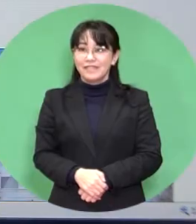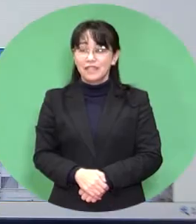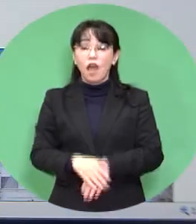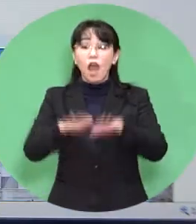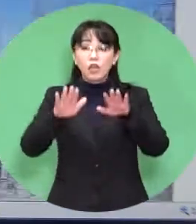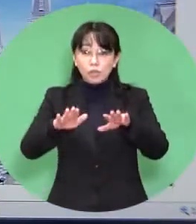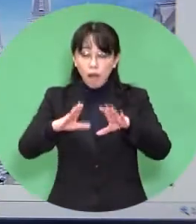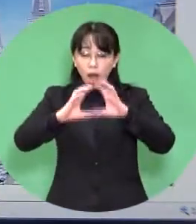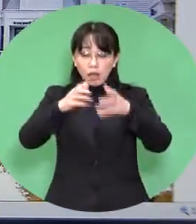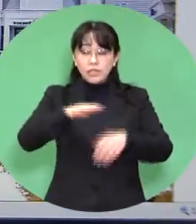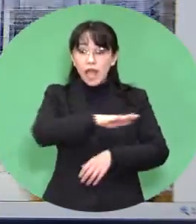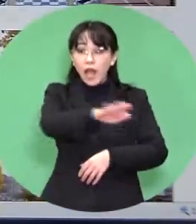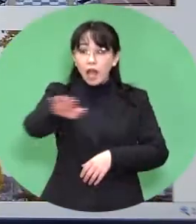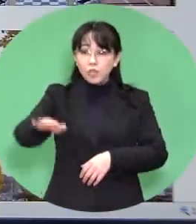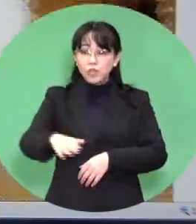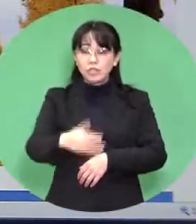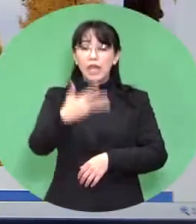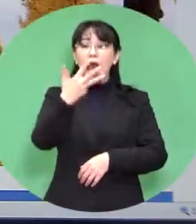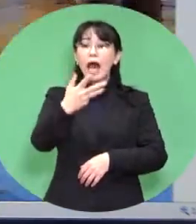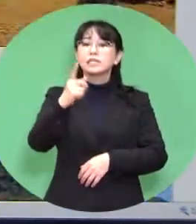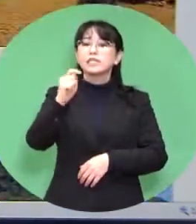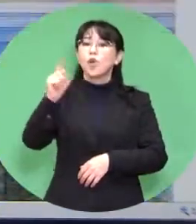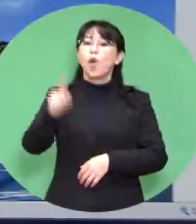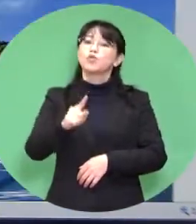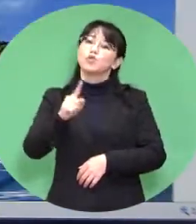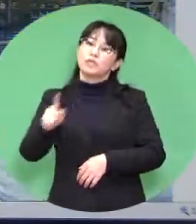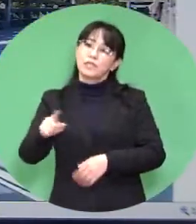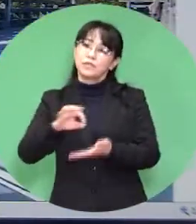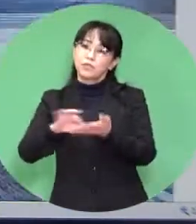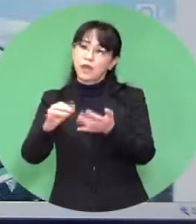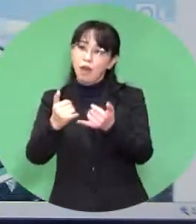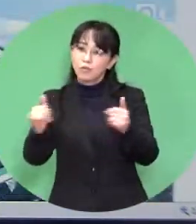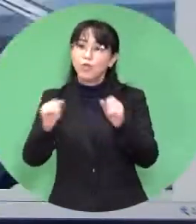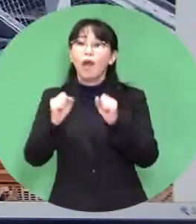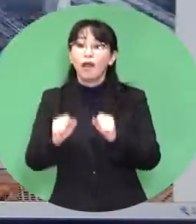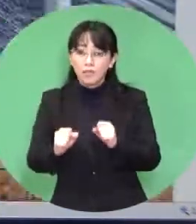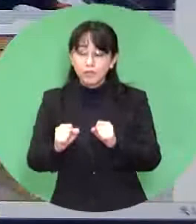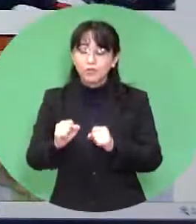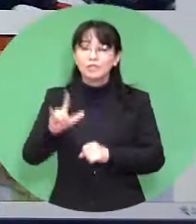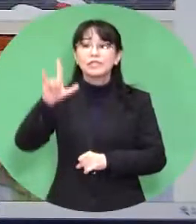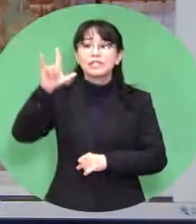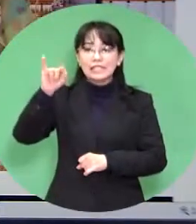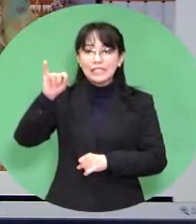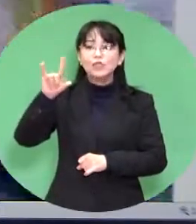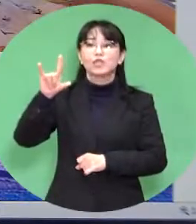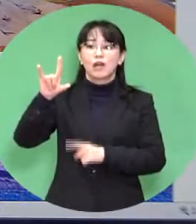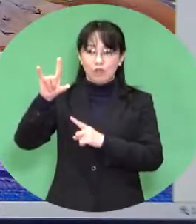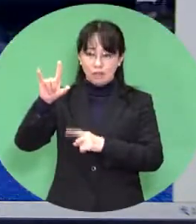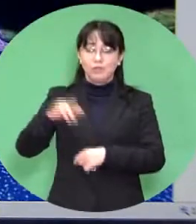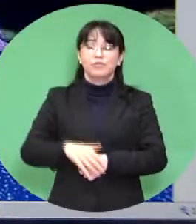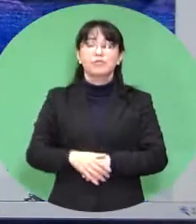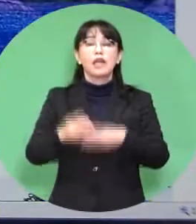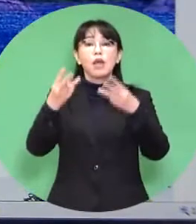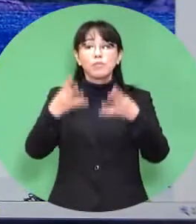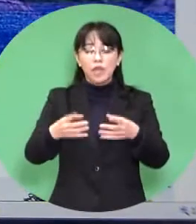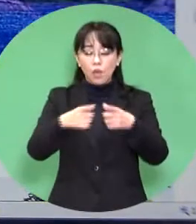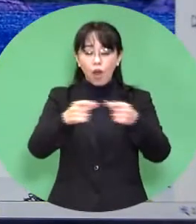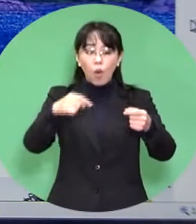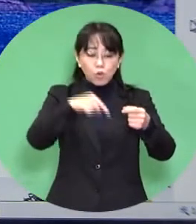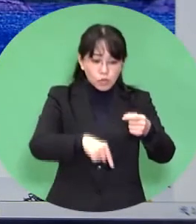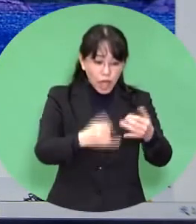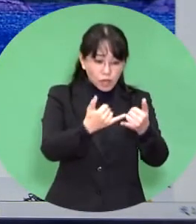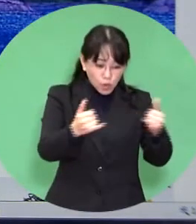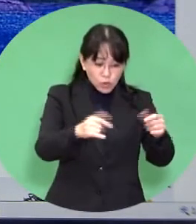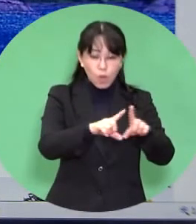今や世界中に8億人も超えるユーザーがいるインスタグラム。三重県では国内旅行者はもち